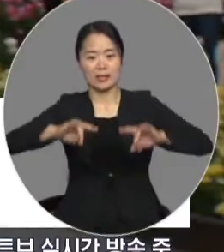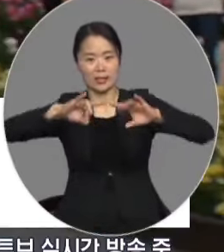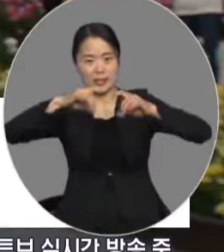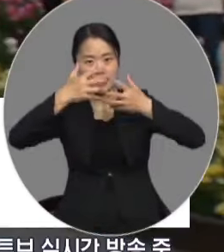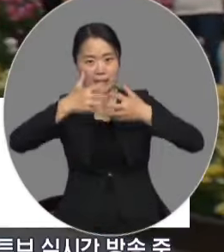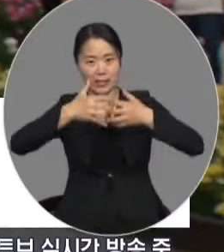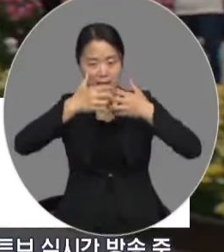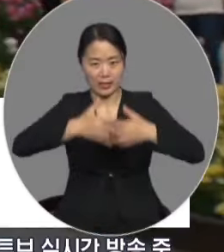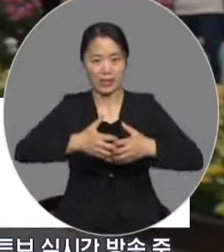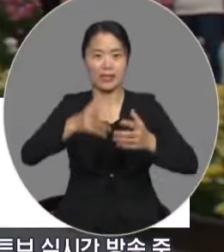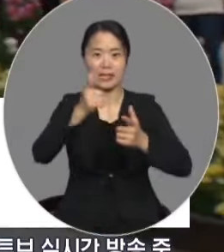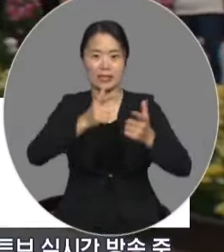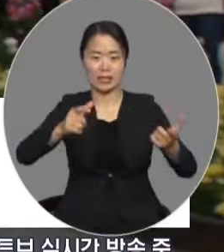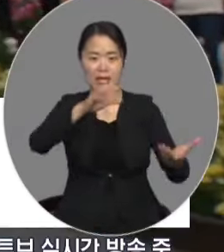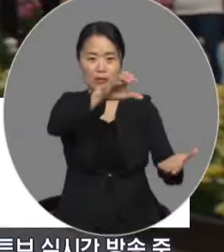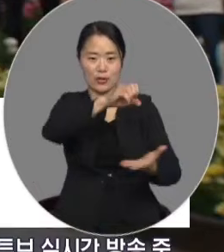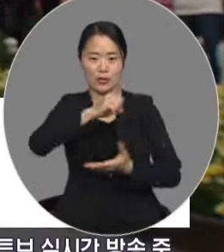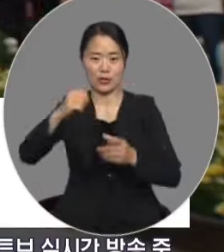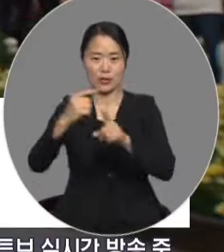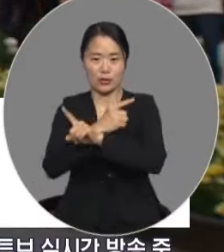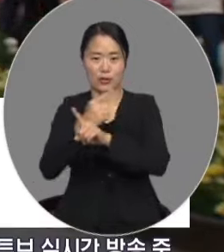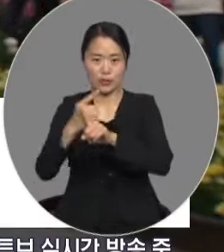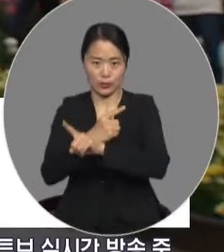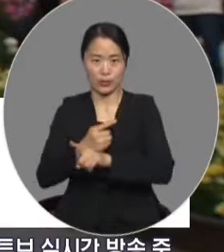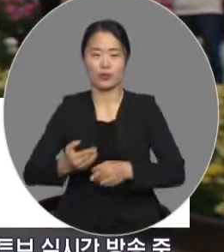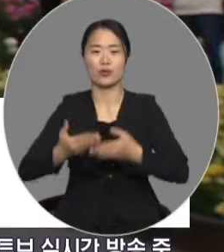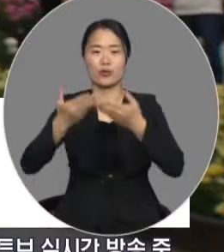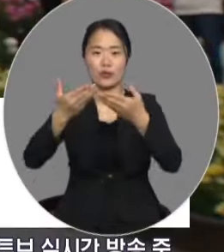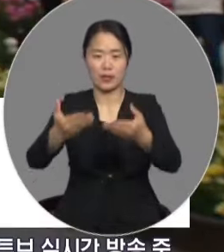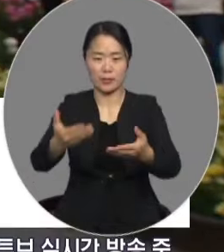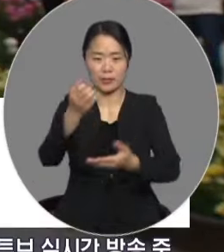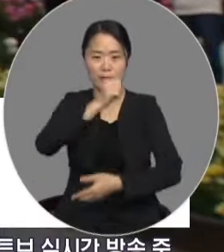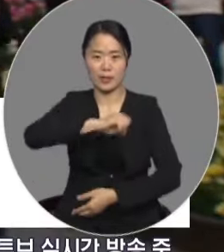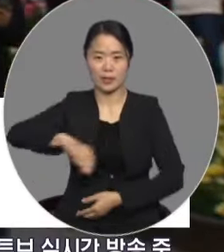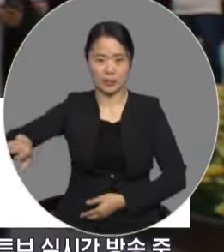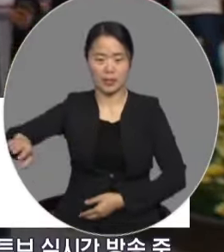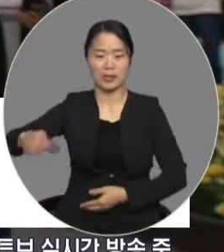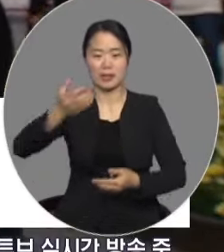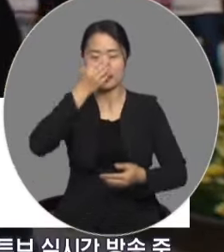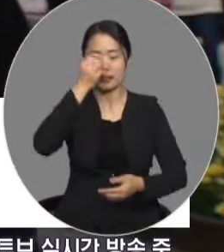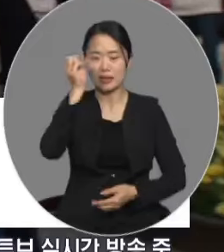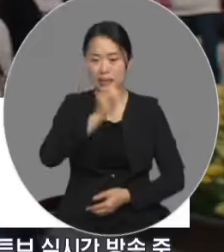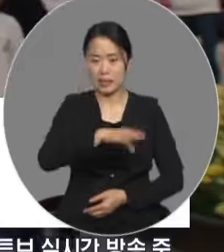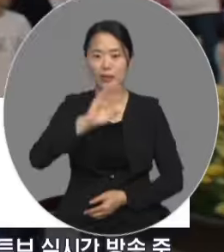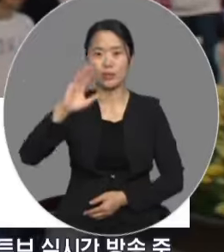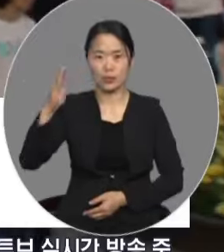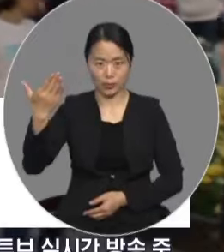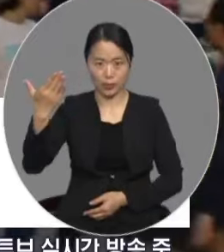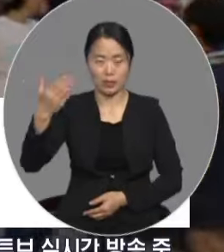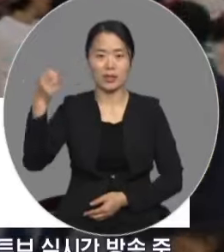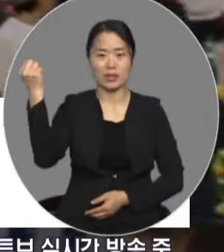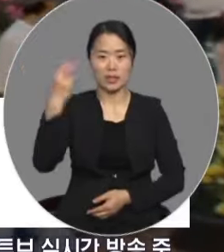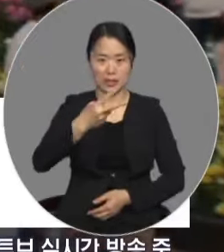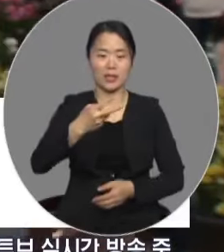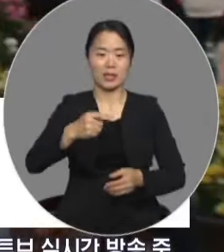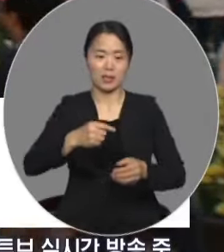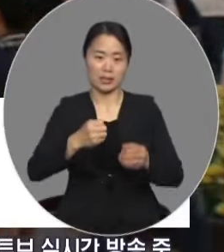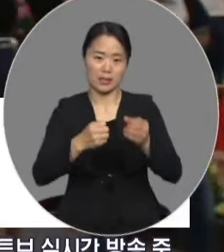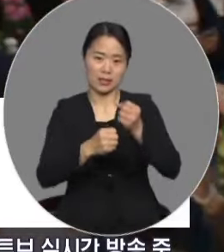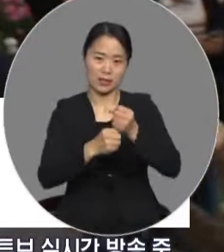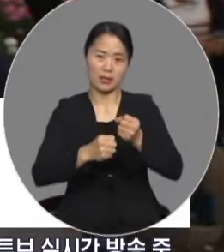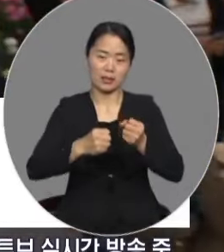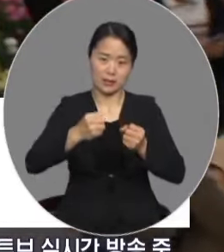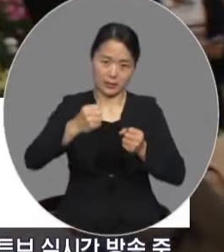그런 모든 제품을 가져오면 고쳐주고 수리해주고, 버리면은 쓰레기가 되는데 다시 재활용하면은